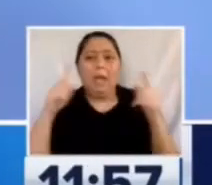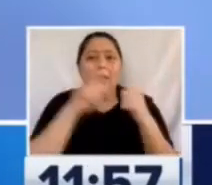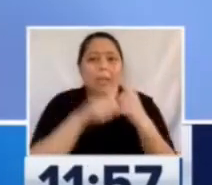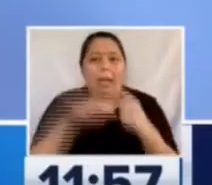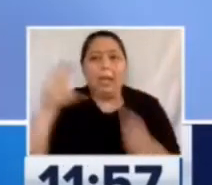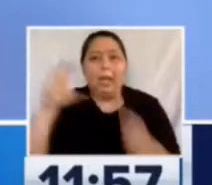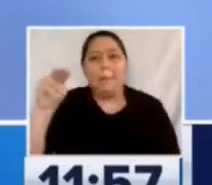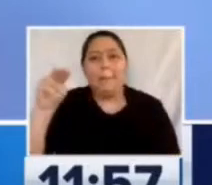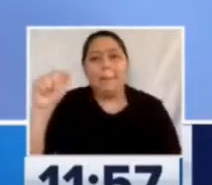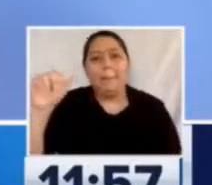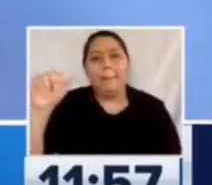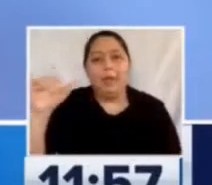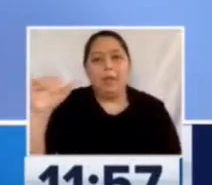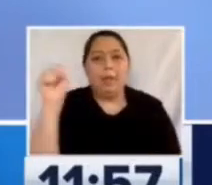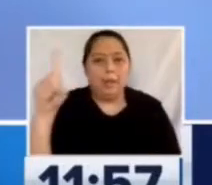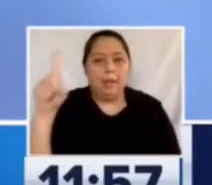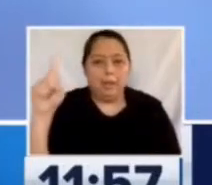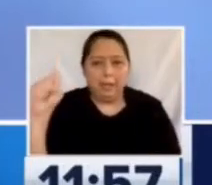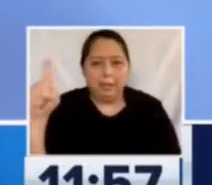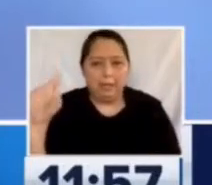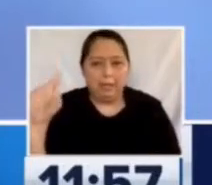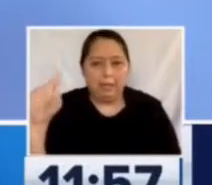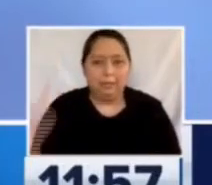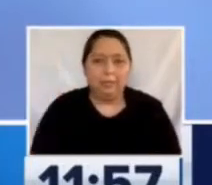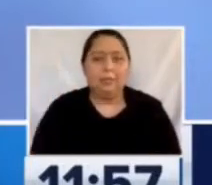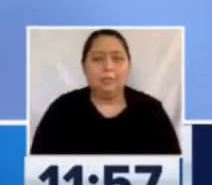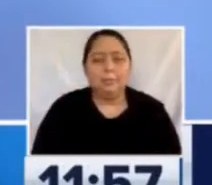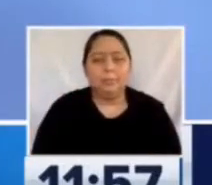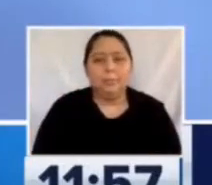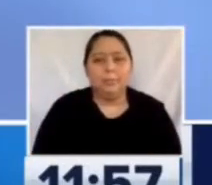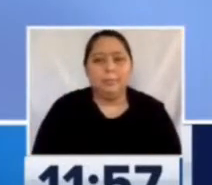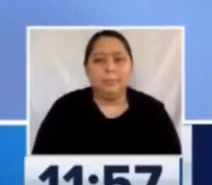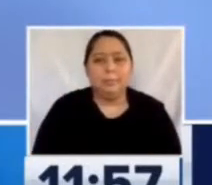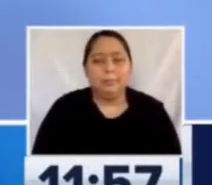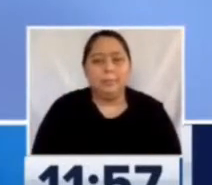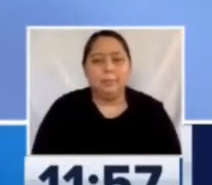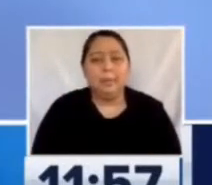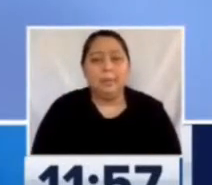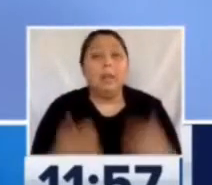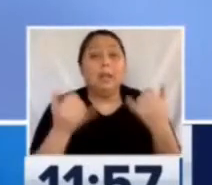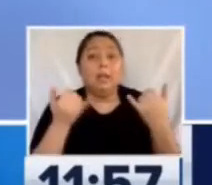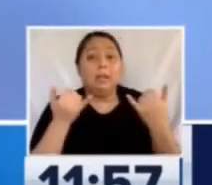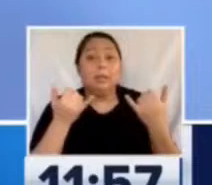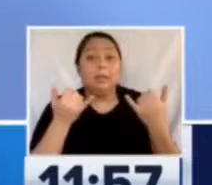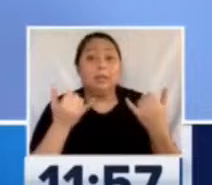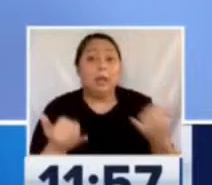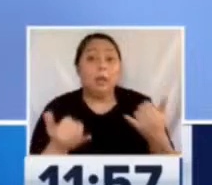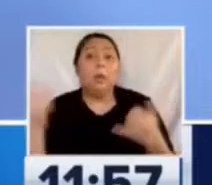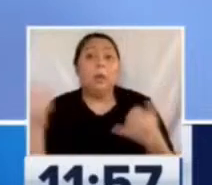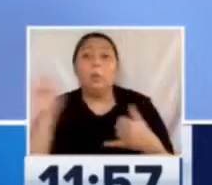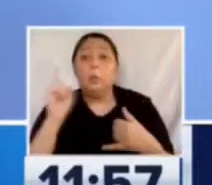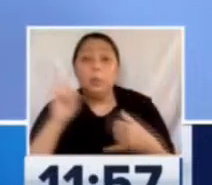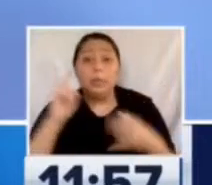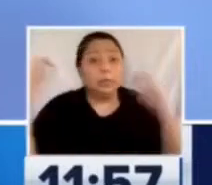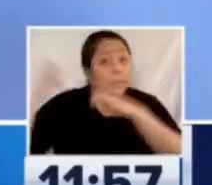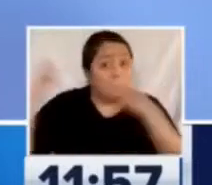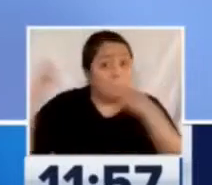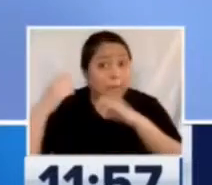any government agencies here, except sa Bayanihan Act ng mga